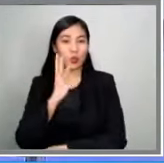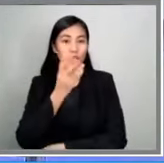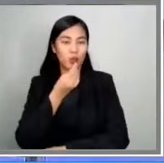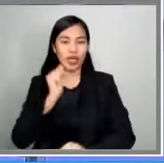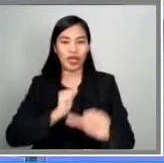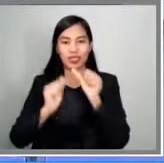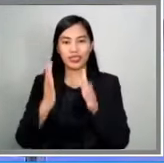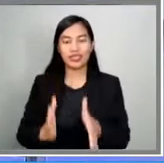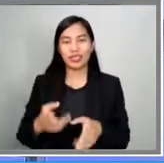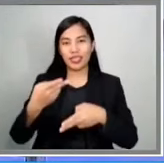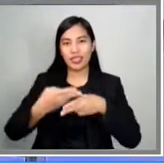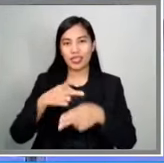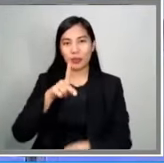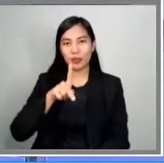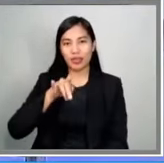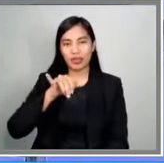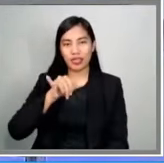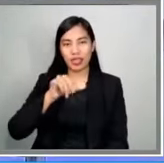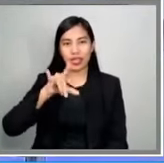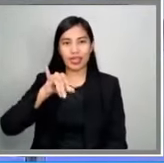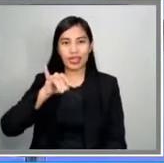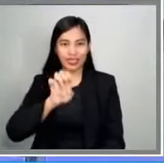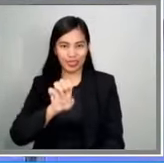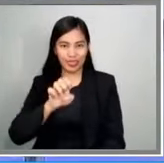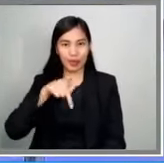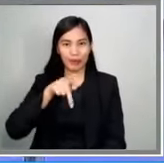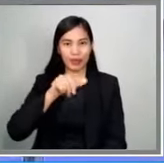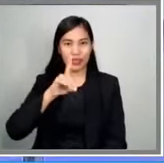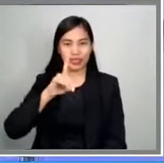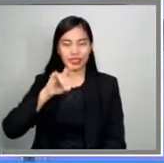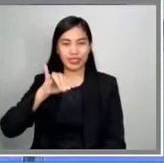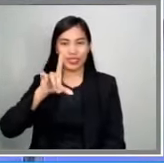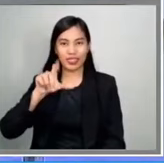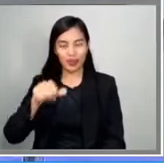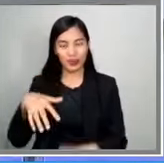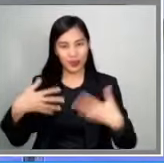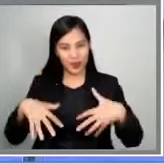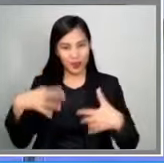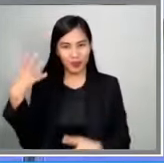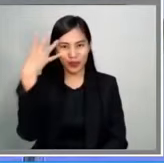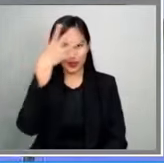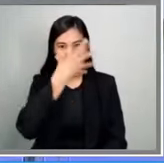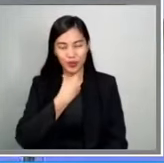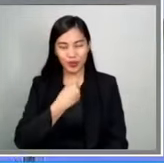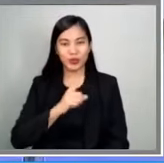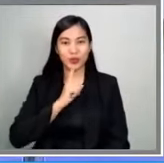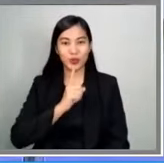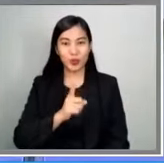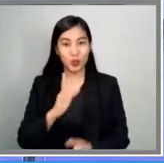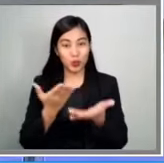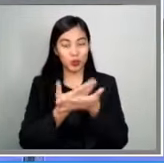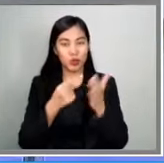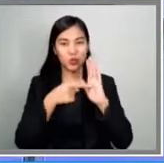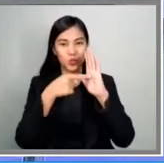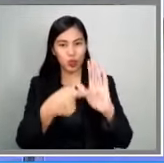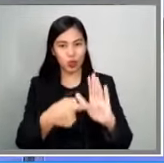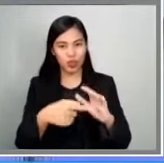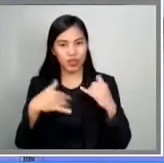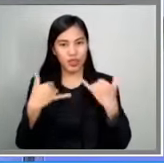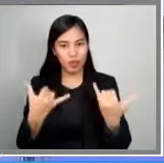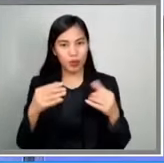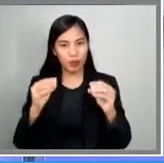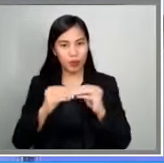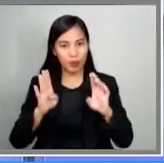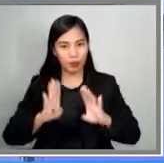Kylie Padilla. The ever beautiful, wow. 'Di ba? Ang ganda-ganda talaga. Bago ho ipalabas sa serye, mas naging open ngayon, 'di ba? At active